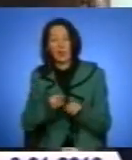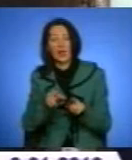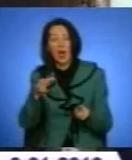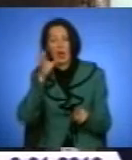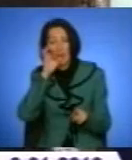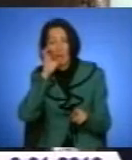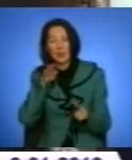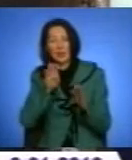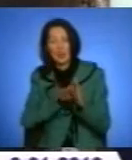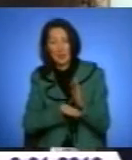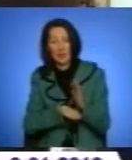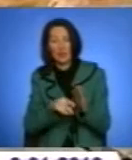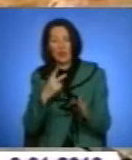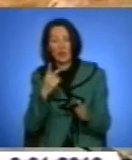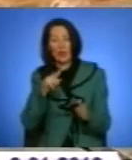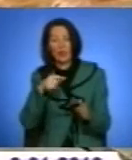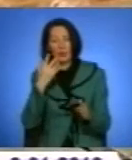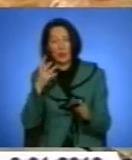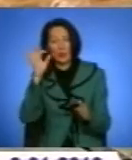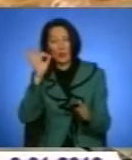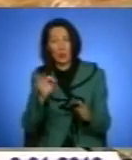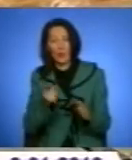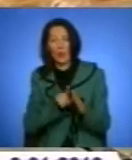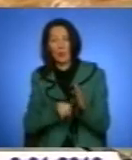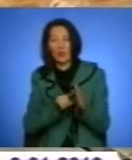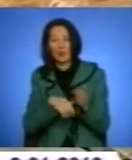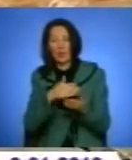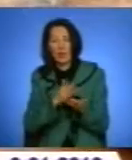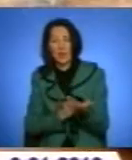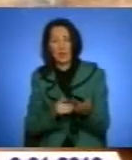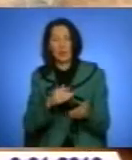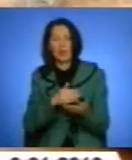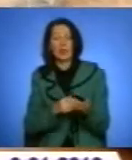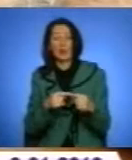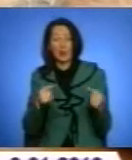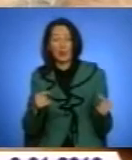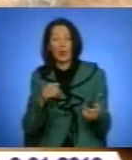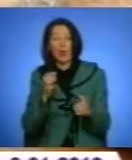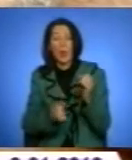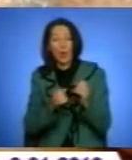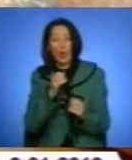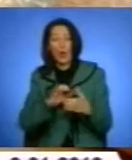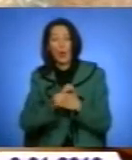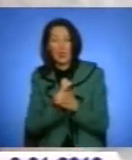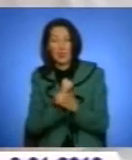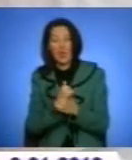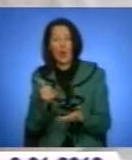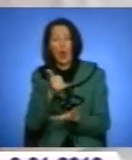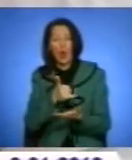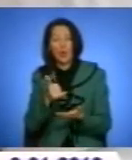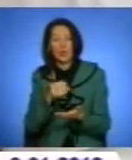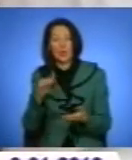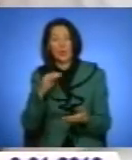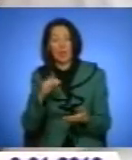на 2,5%. Подешевшав хліб і хлібопродукти, молоко, сир, соняшникова олія та жири,